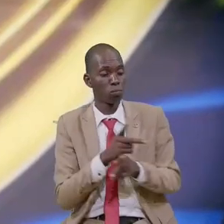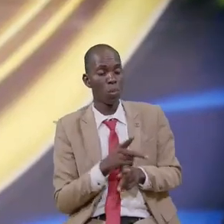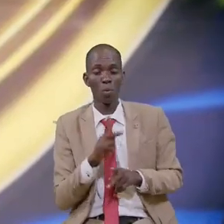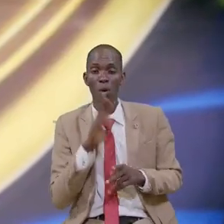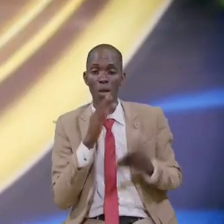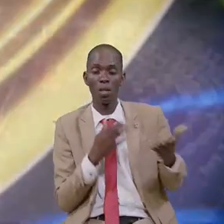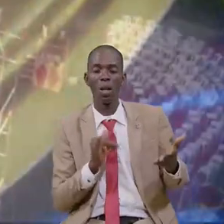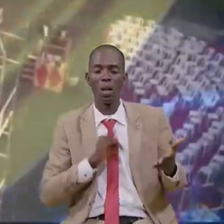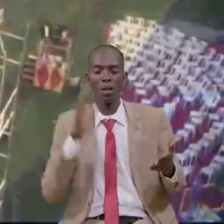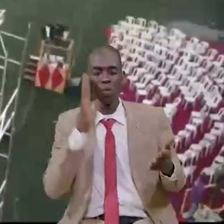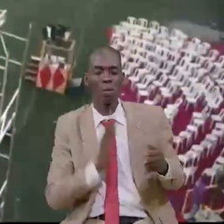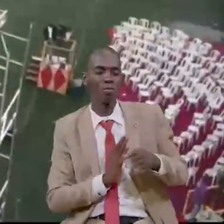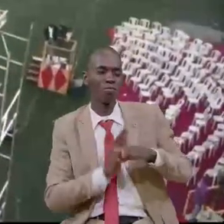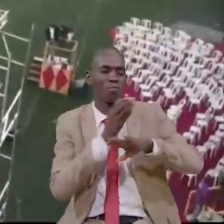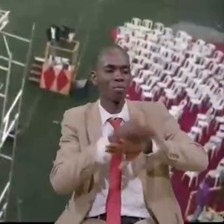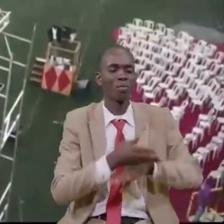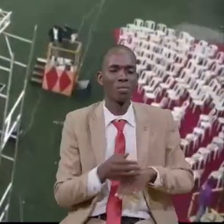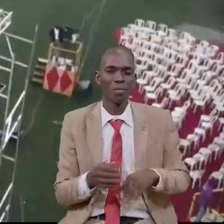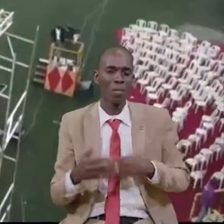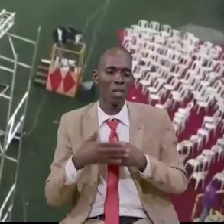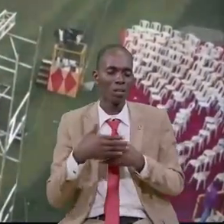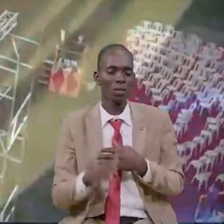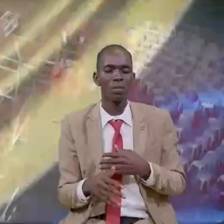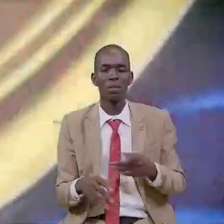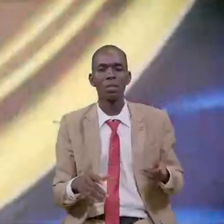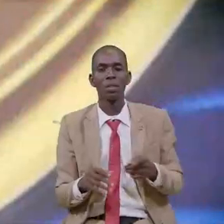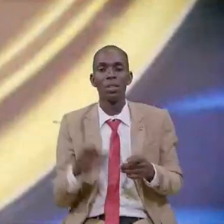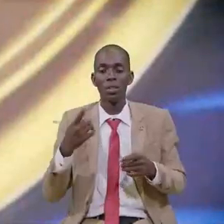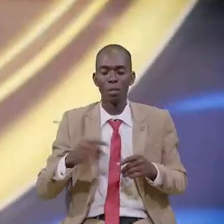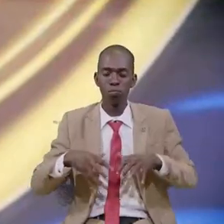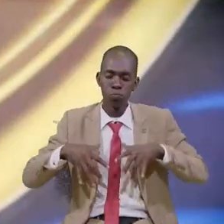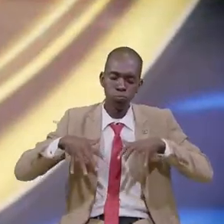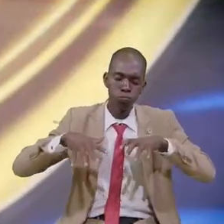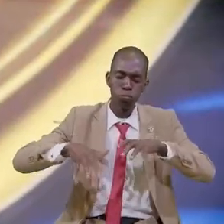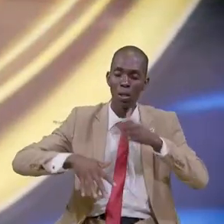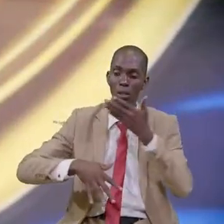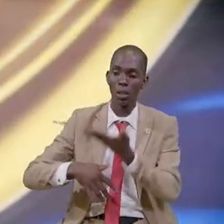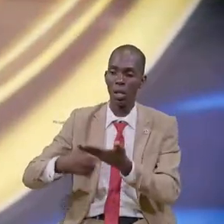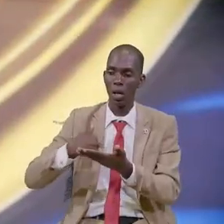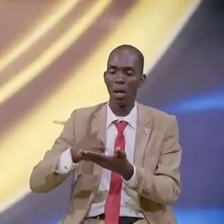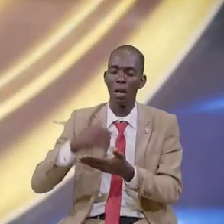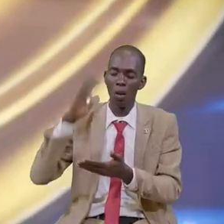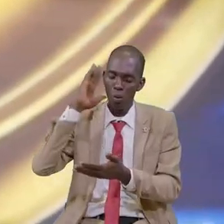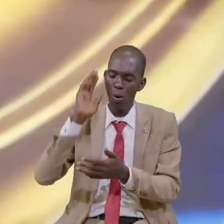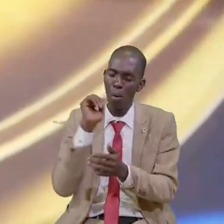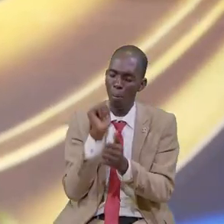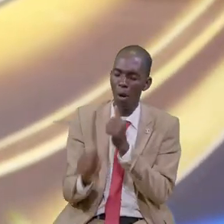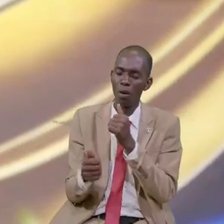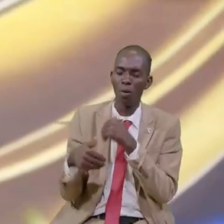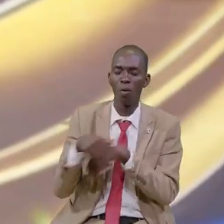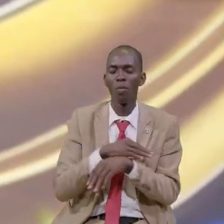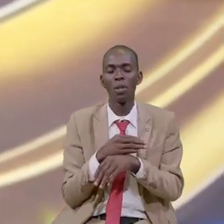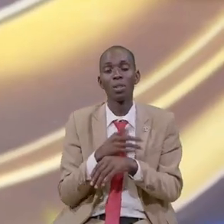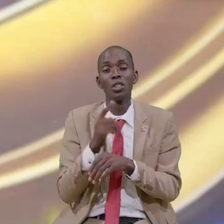traverser aussi. La foule là-bas, je vais la traverser. Ceux qui vont vouloir